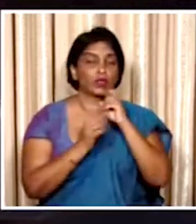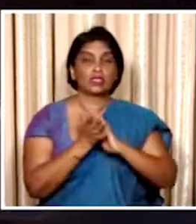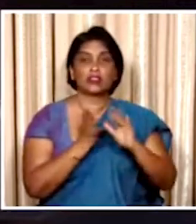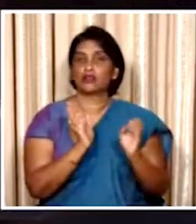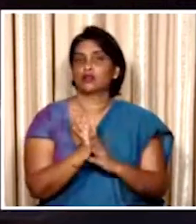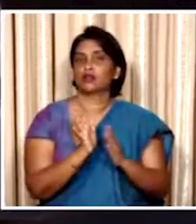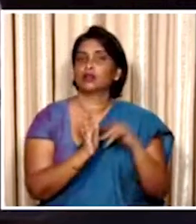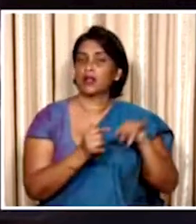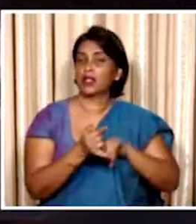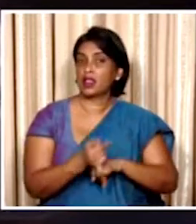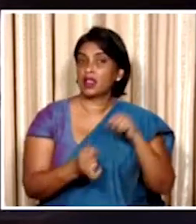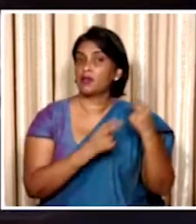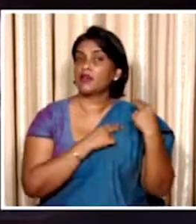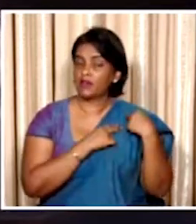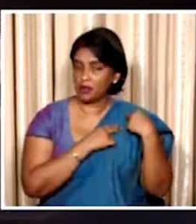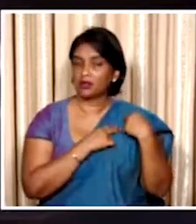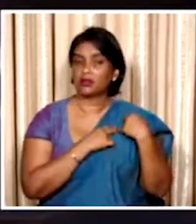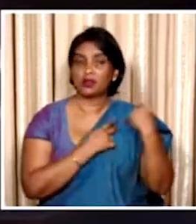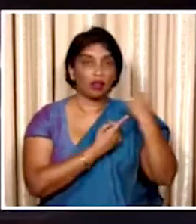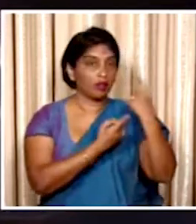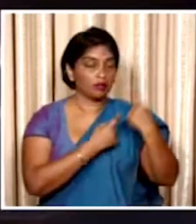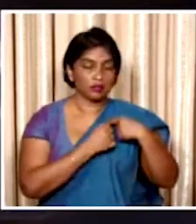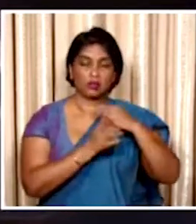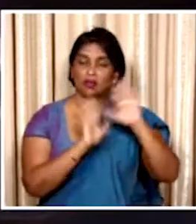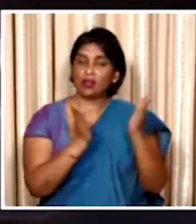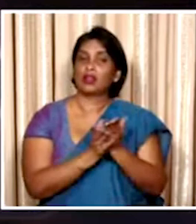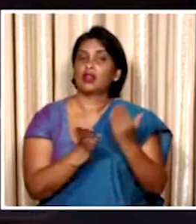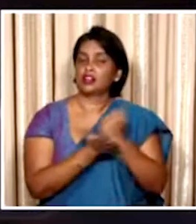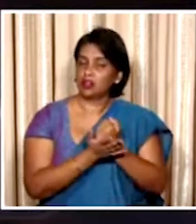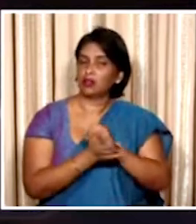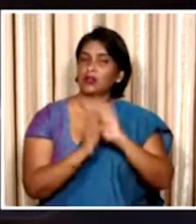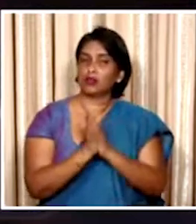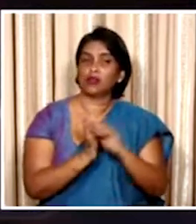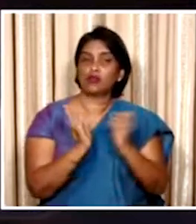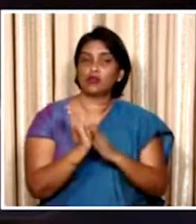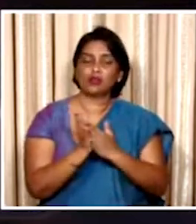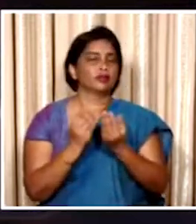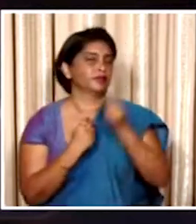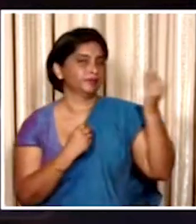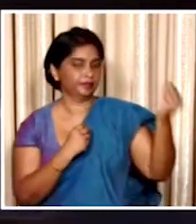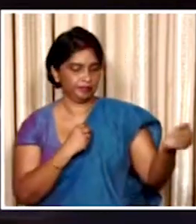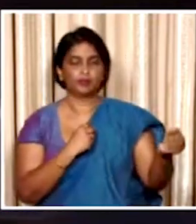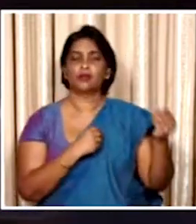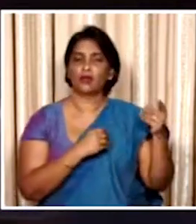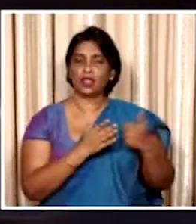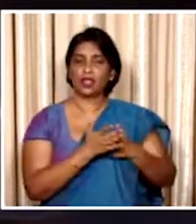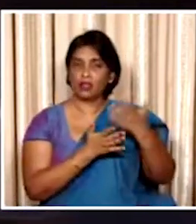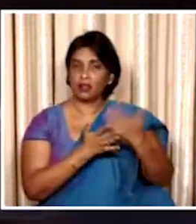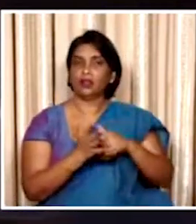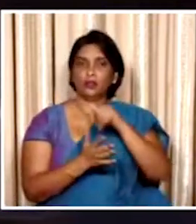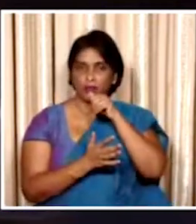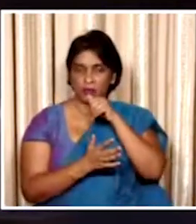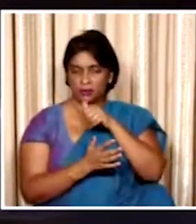කොමිෂමට. තොල ලේකම්වරයාගේ වකිම තමයි අදාළ පැමිණිලි ලේකන ලිපි කොමිෂන් සභාවෙත යොමු කරන එක. ඒතර මේ වර්තාව ඉතා